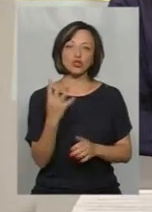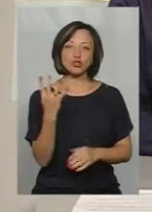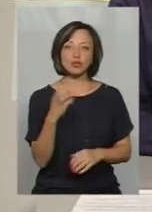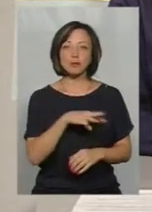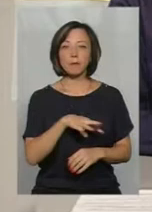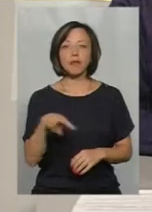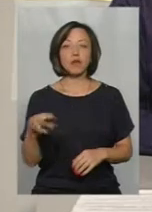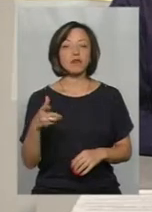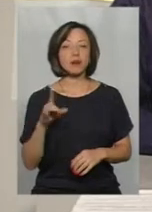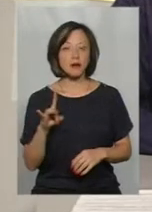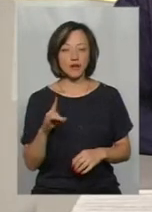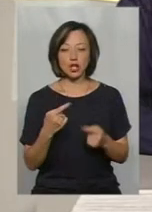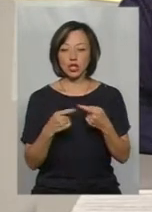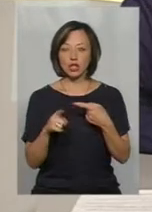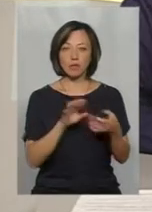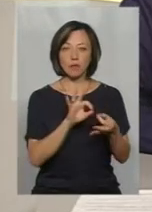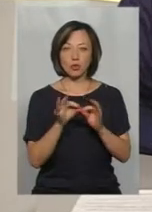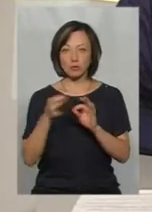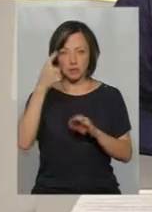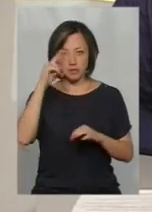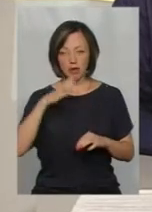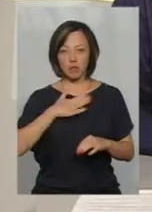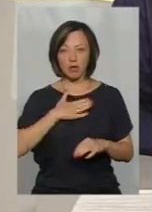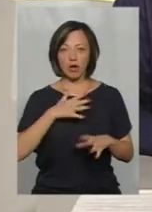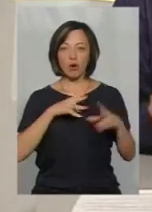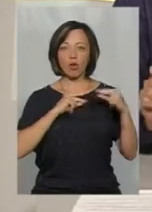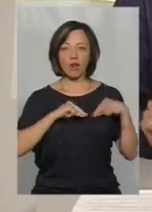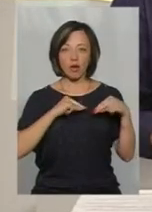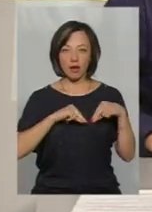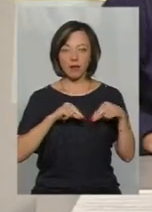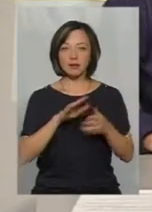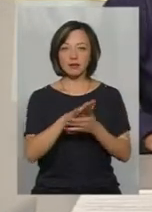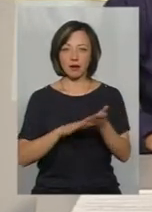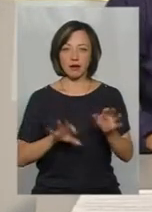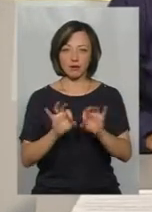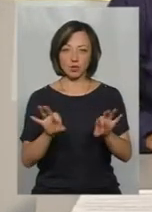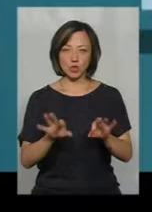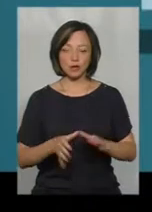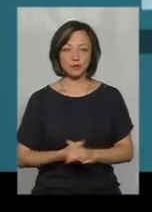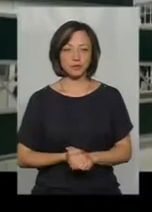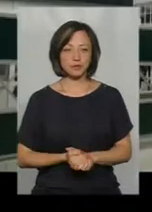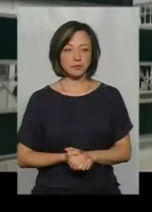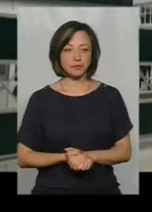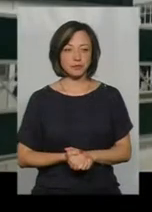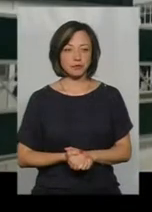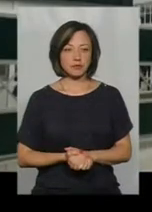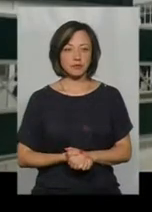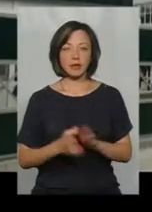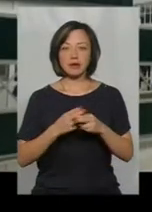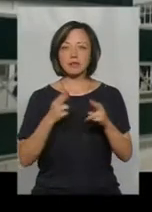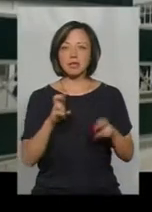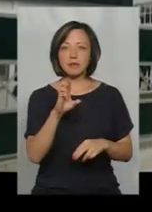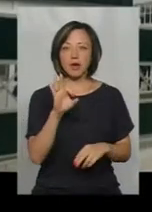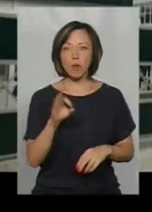мільйонів гривень. Інші подробиці знає моя колега Світлана Русіна. Про це далі у сюжеті. Станція на